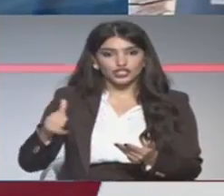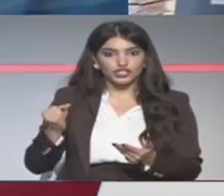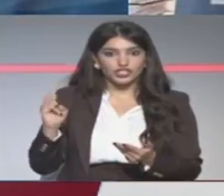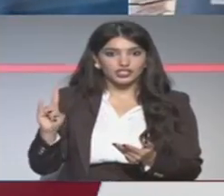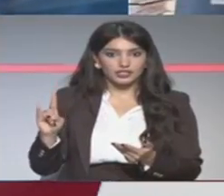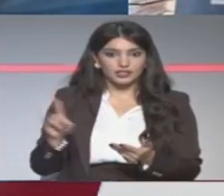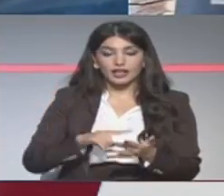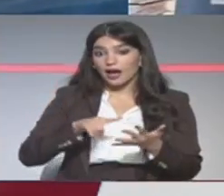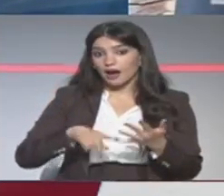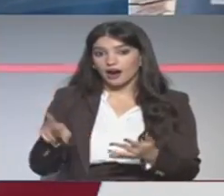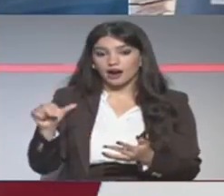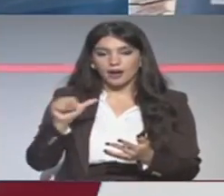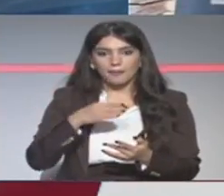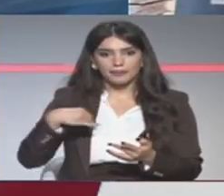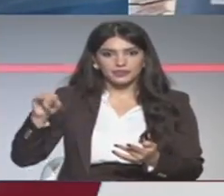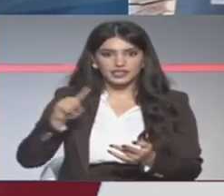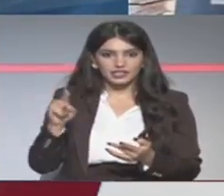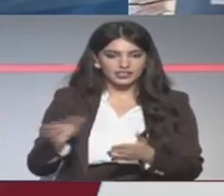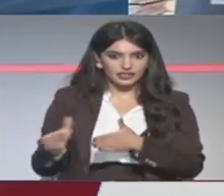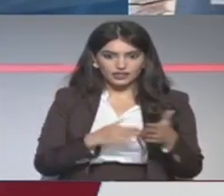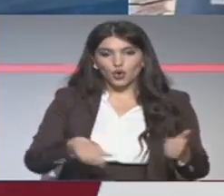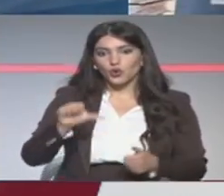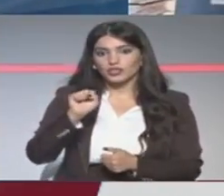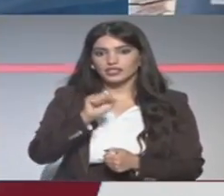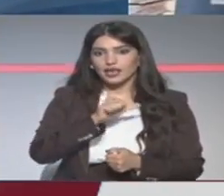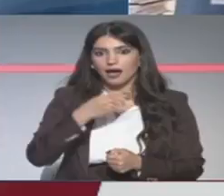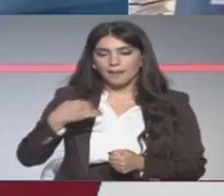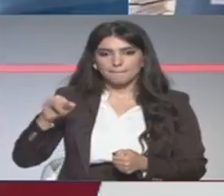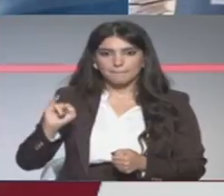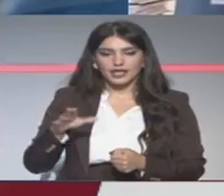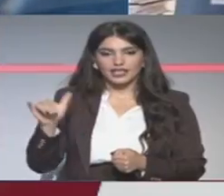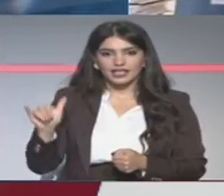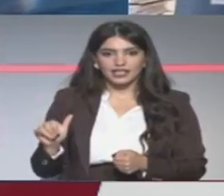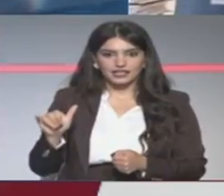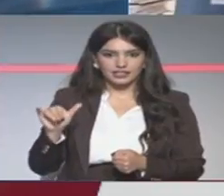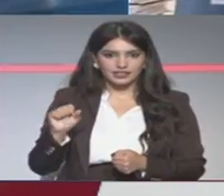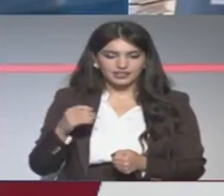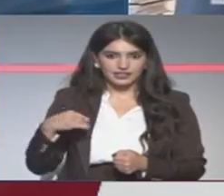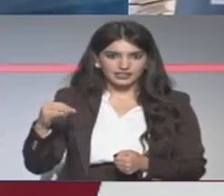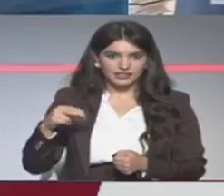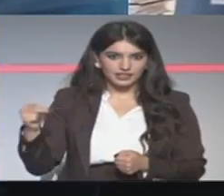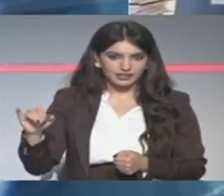سويدي، رمزي أفضل، عبد الرؤوف بالي، سامي ناصري، ياسين البحري